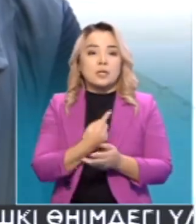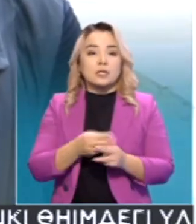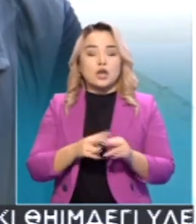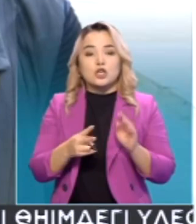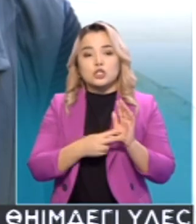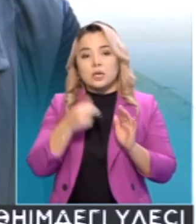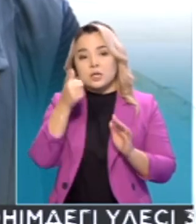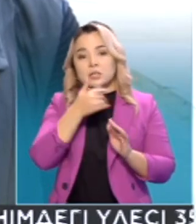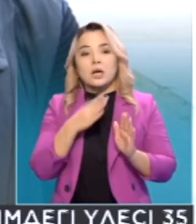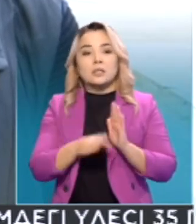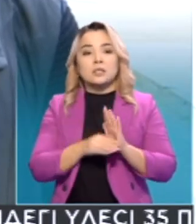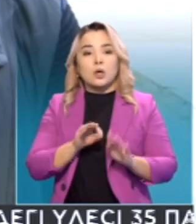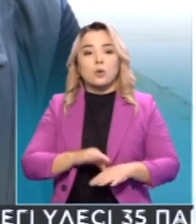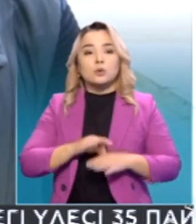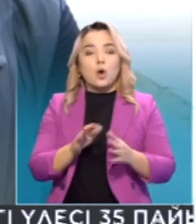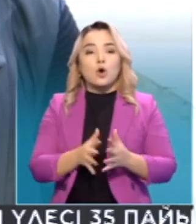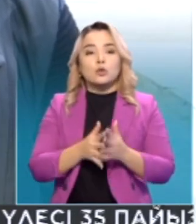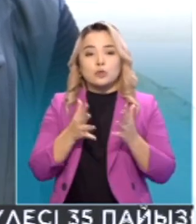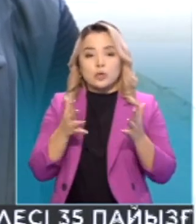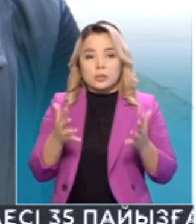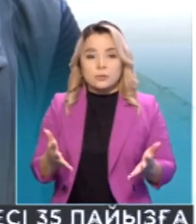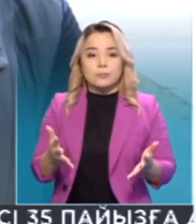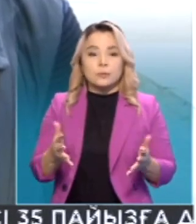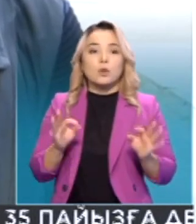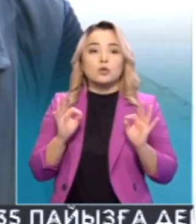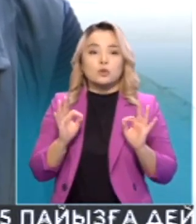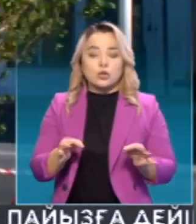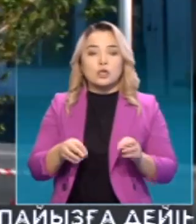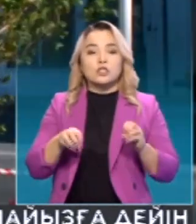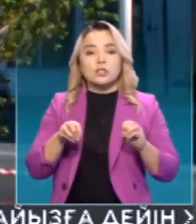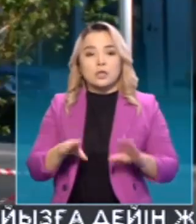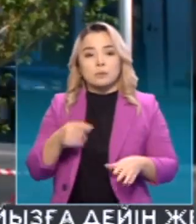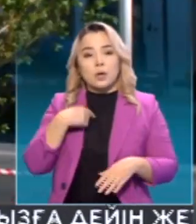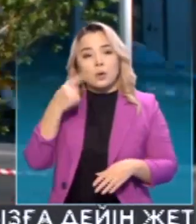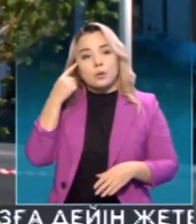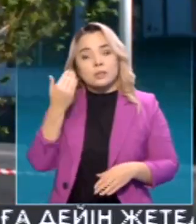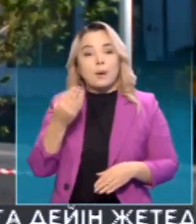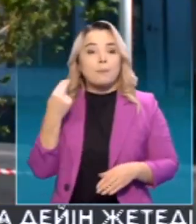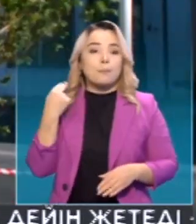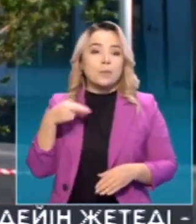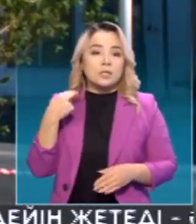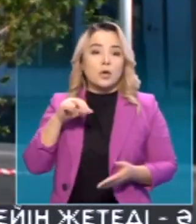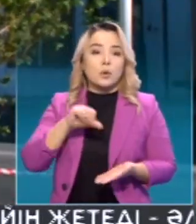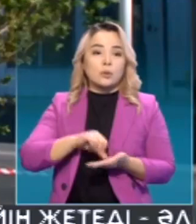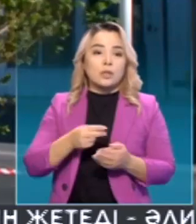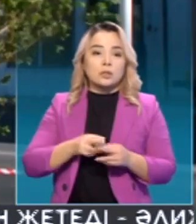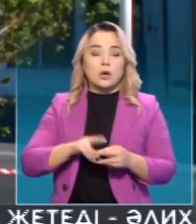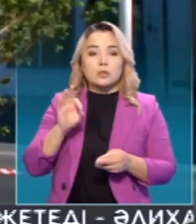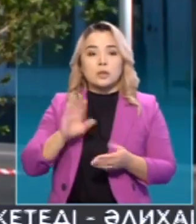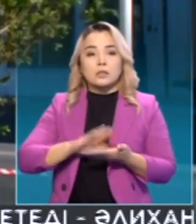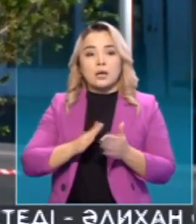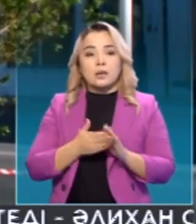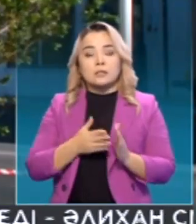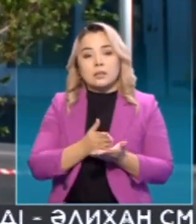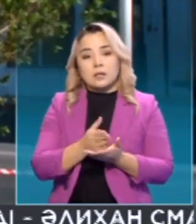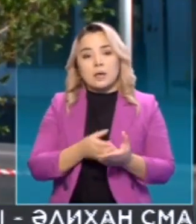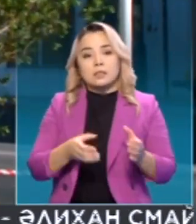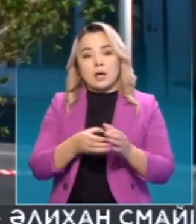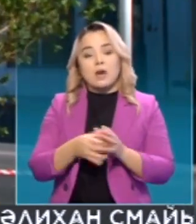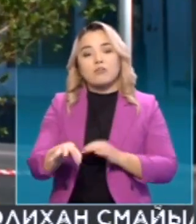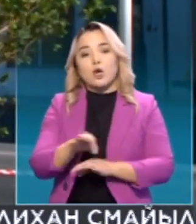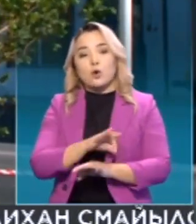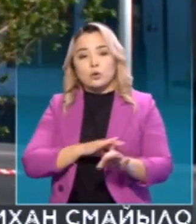жылға сайлануының өзі бұл үлкен дұрыс шешім деп ойлаймын. Президенттің осы әлеуметтік саясат бағытындағы